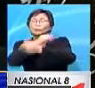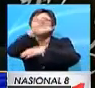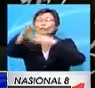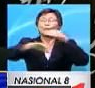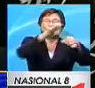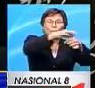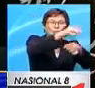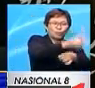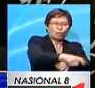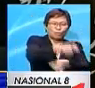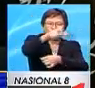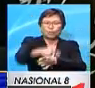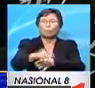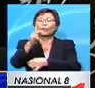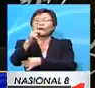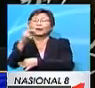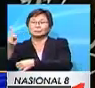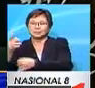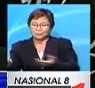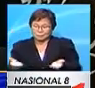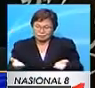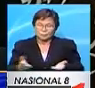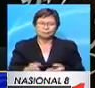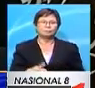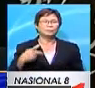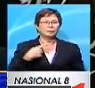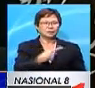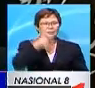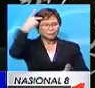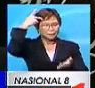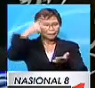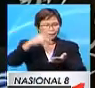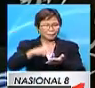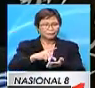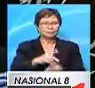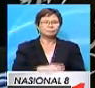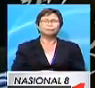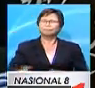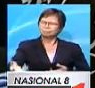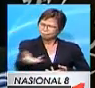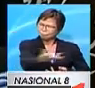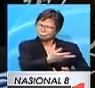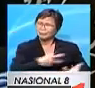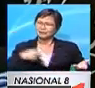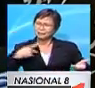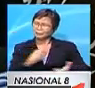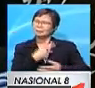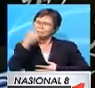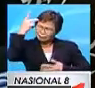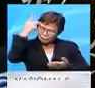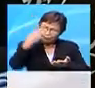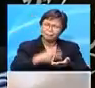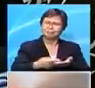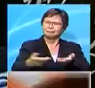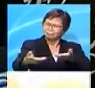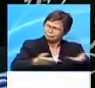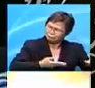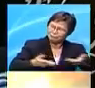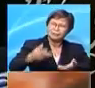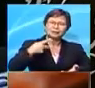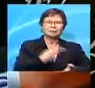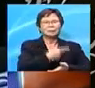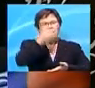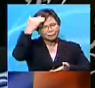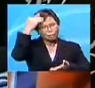pengundi-pengundi di Kuala ini kita kenal antara satu sama lain Dan kita tahu apa yang